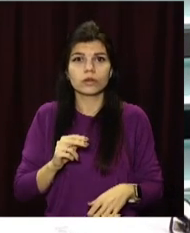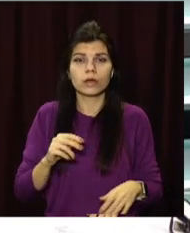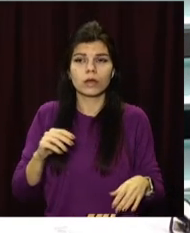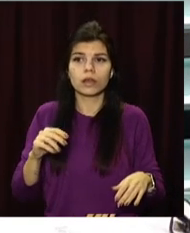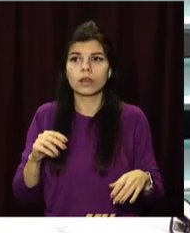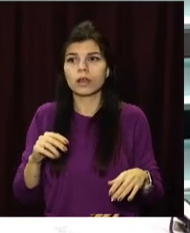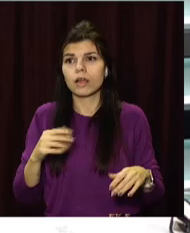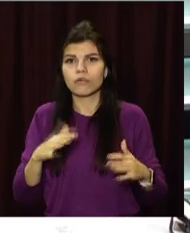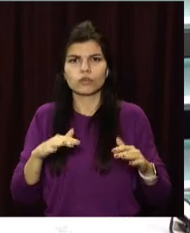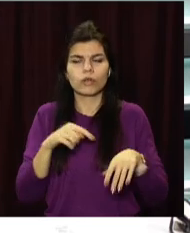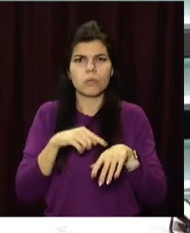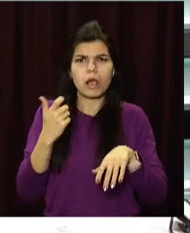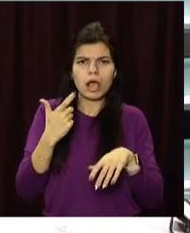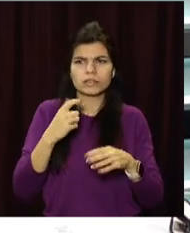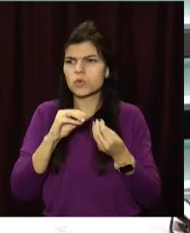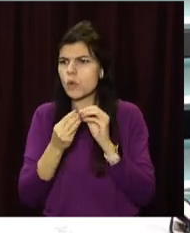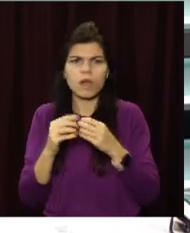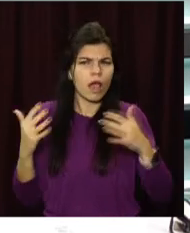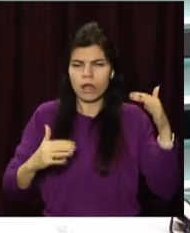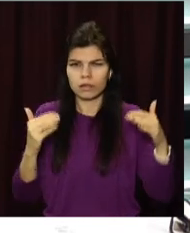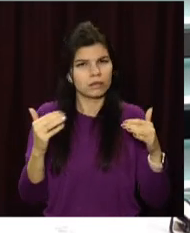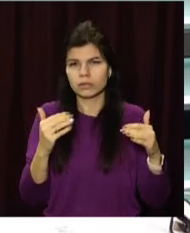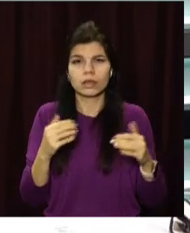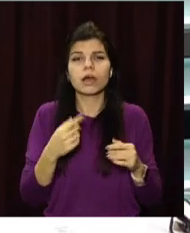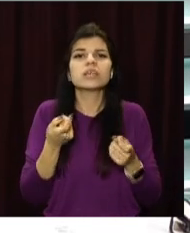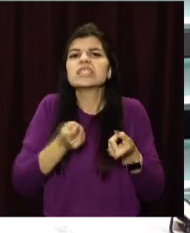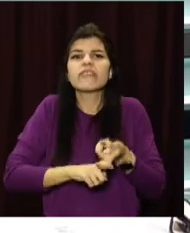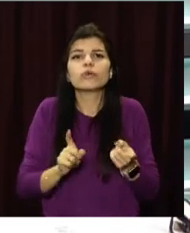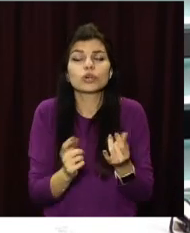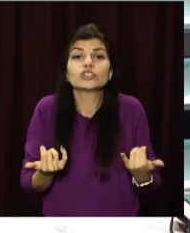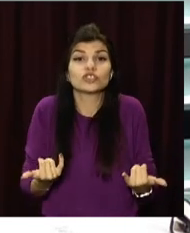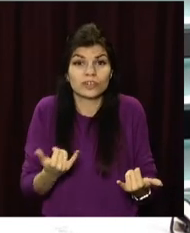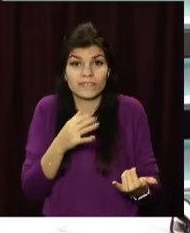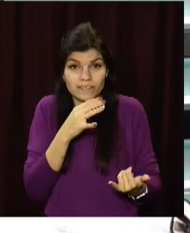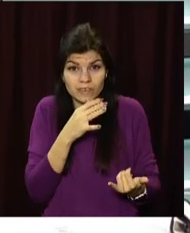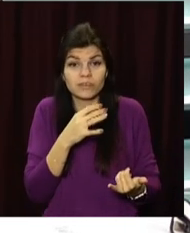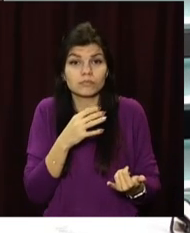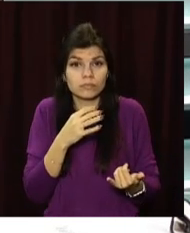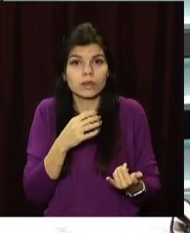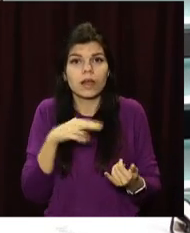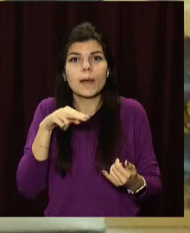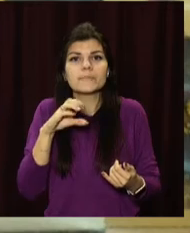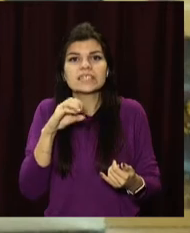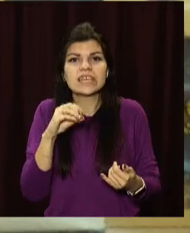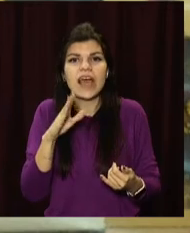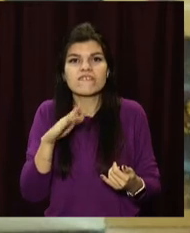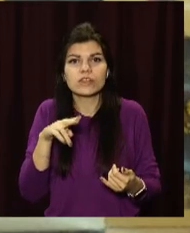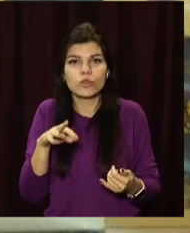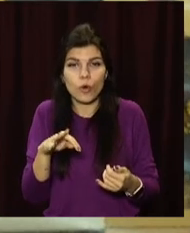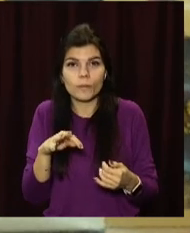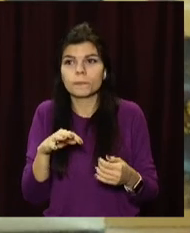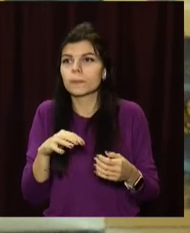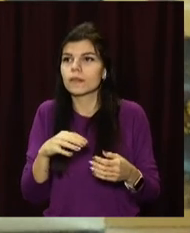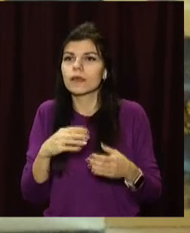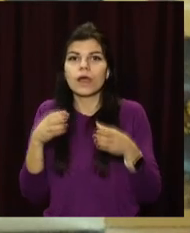коливань вже споживачі не відчують. Це пов'язано, по-перше, з тим, що сьогодні, знову ж таки, наголошую, псевдомонополісти.